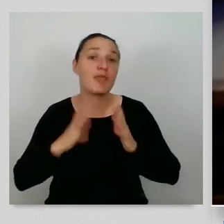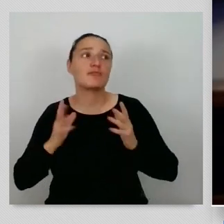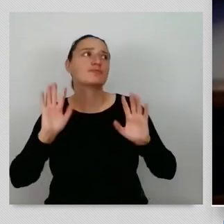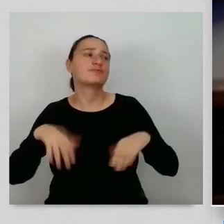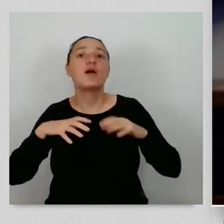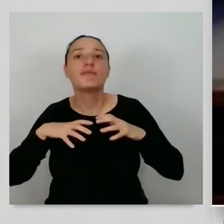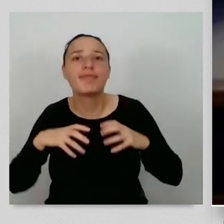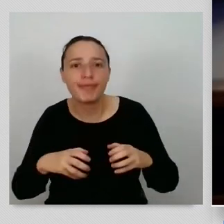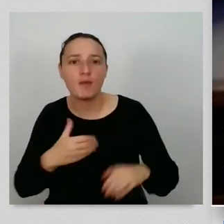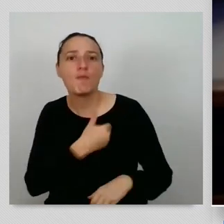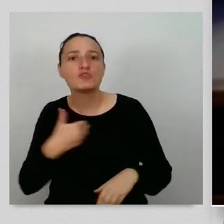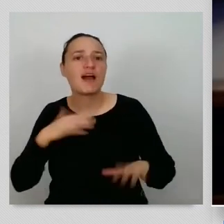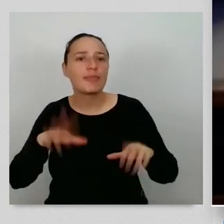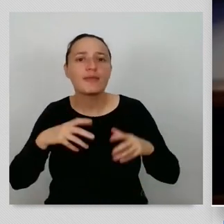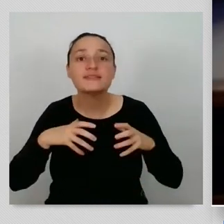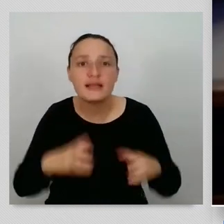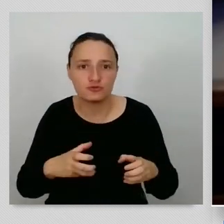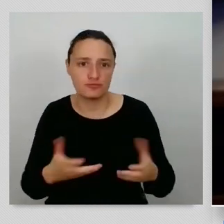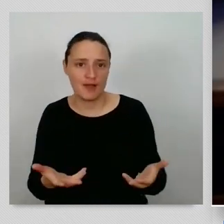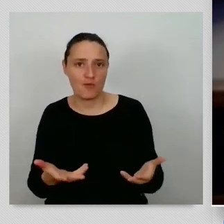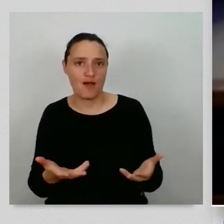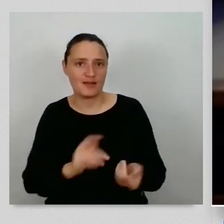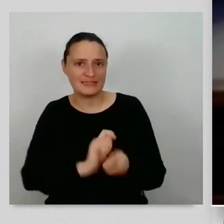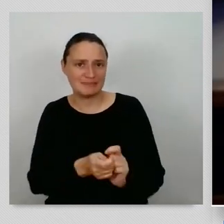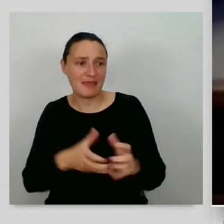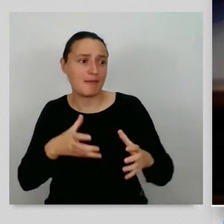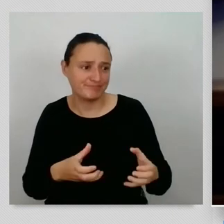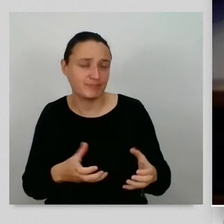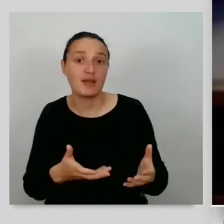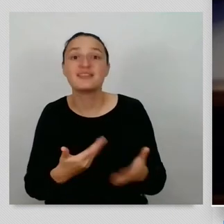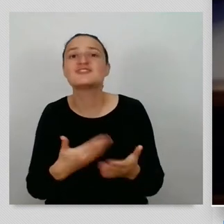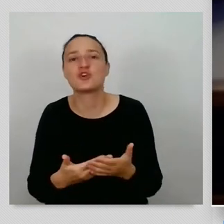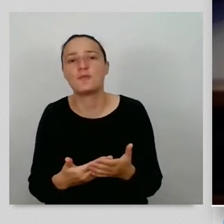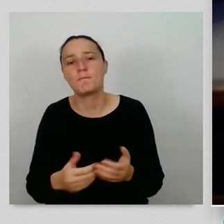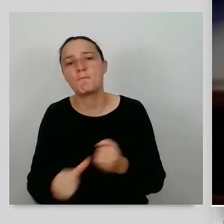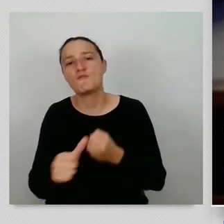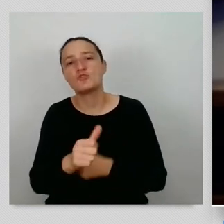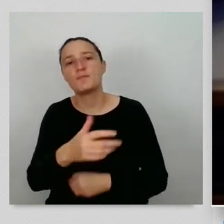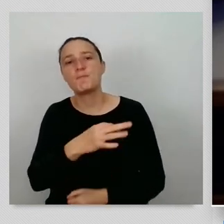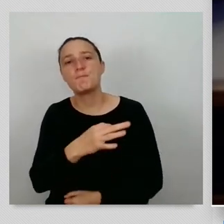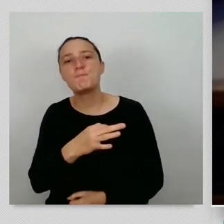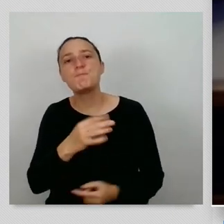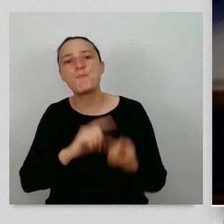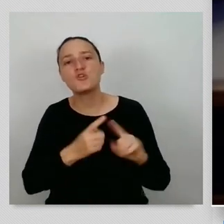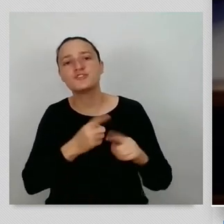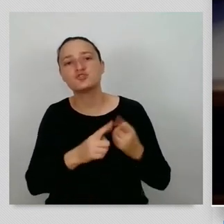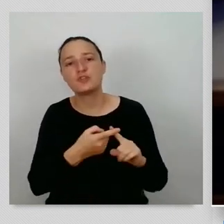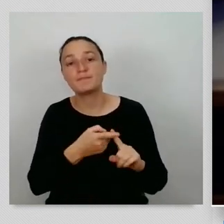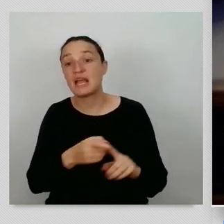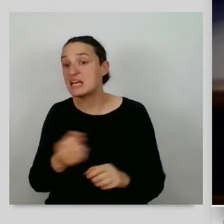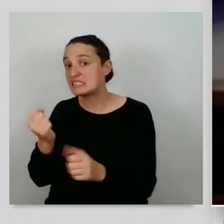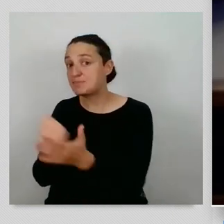miejscu. I trzeba powiedzieć, że stało się to z przyczyn czysto politycznych, to znaczy w pewnym momencie kwestie